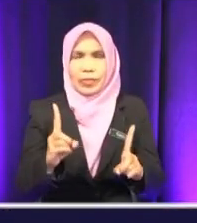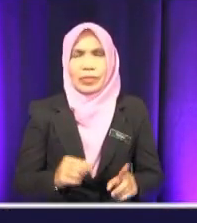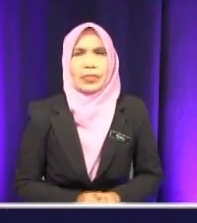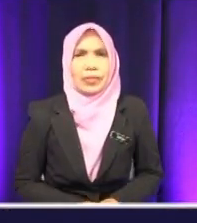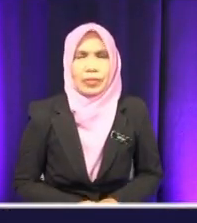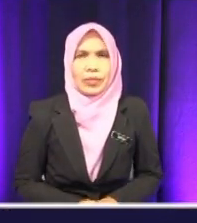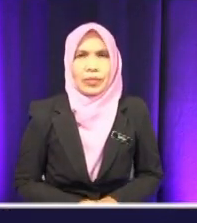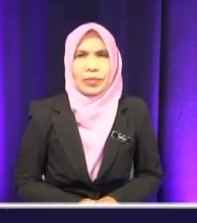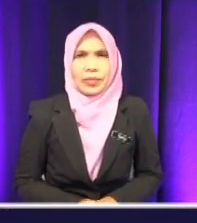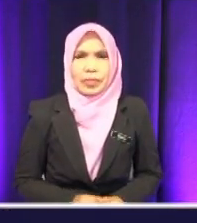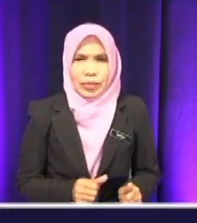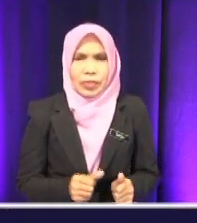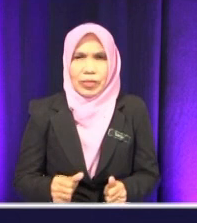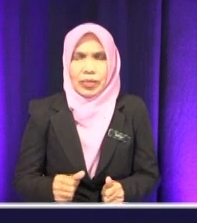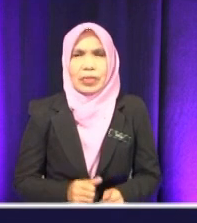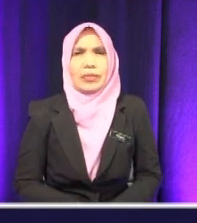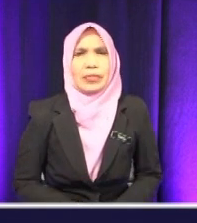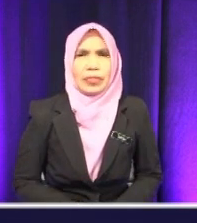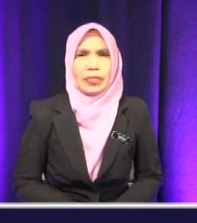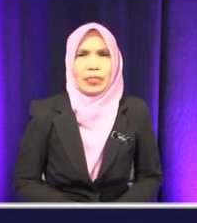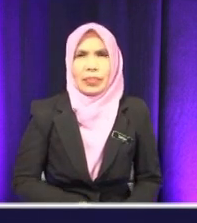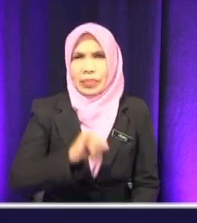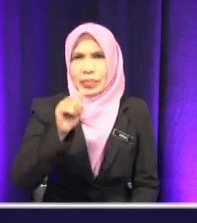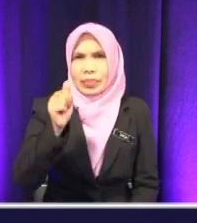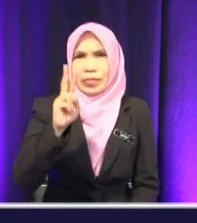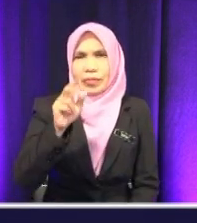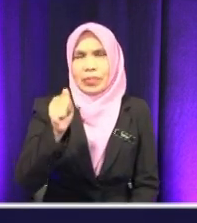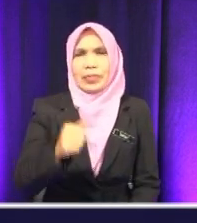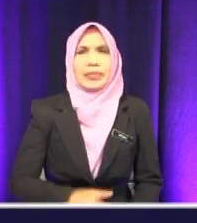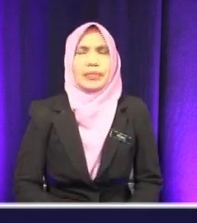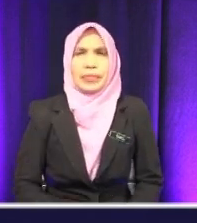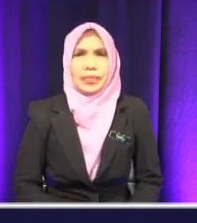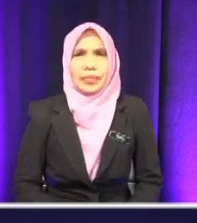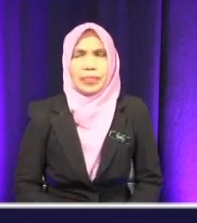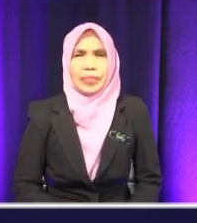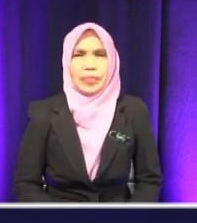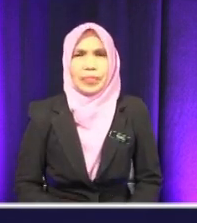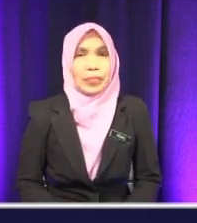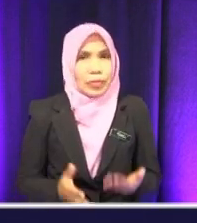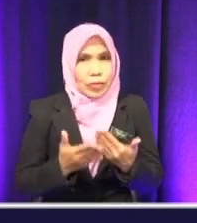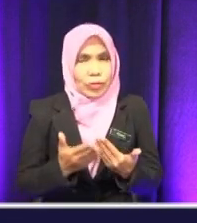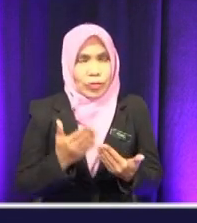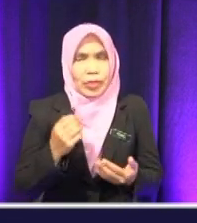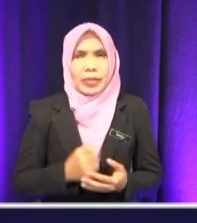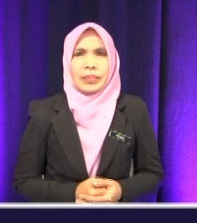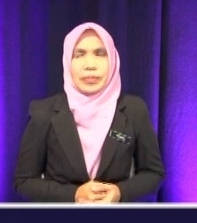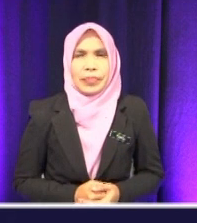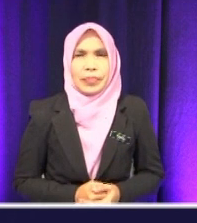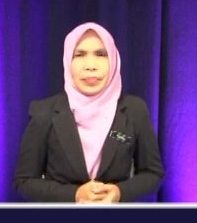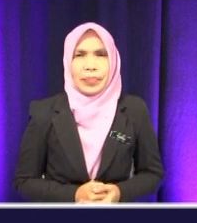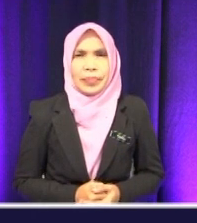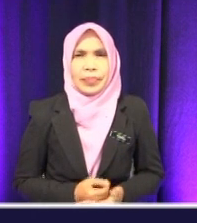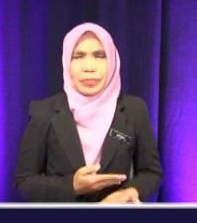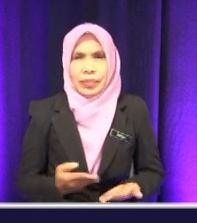selalu demamkan nampak aja soal lain coding demam tapi sebenarnya kuning itu mudah Sebab Dia akan beli dalam bentuk segmen segment